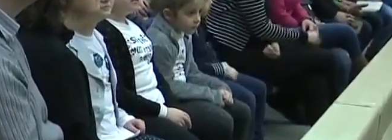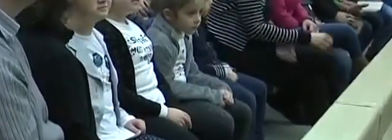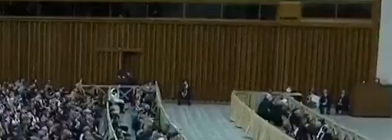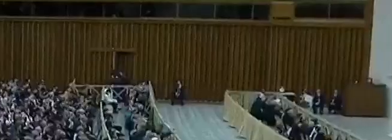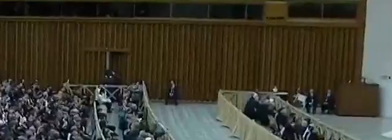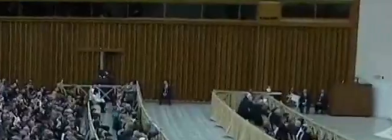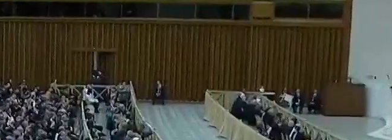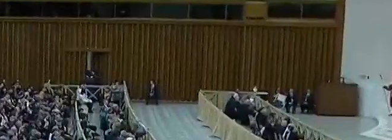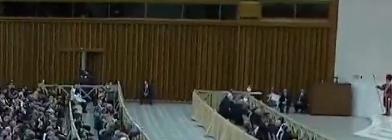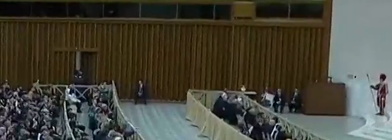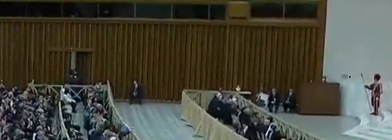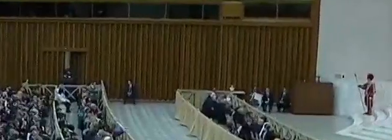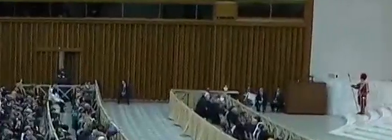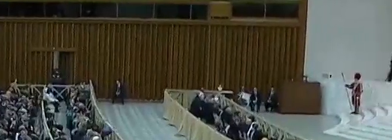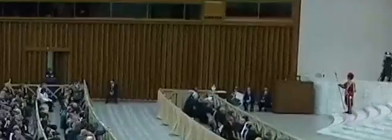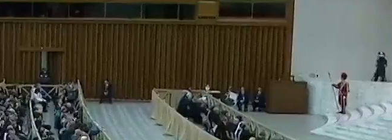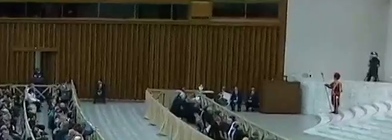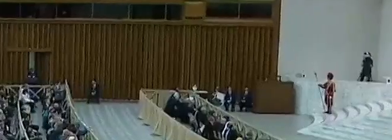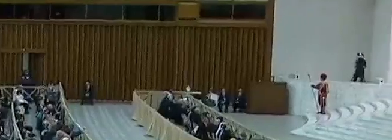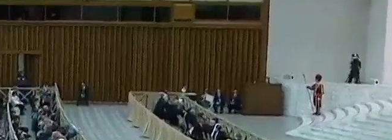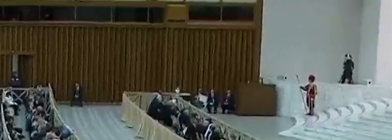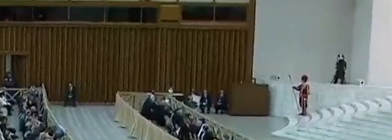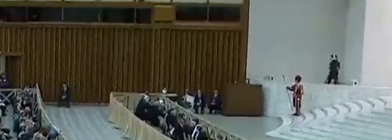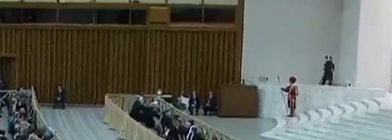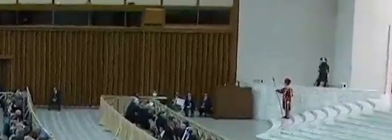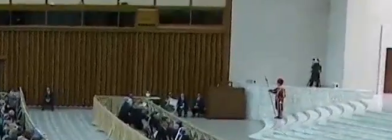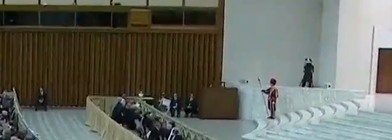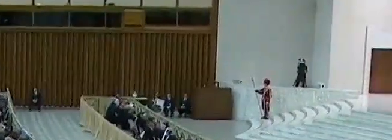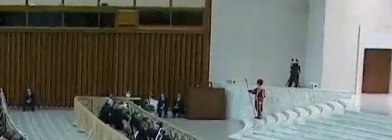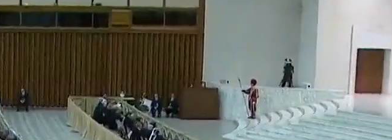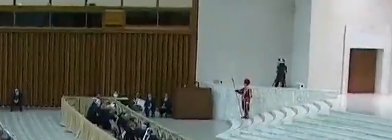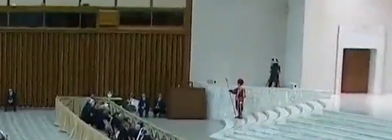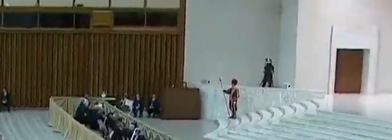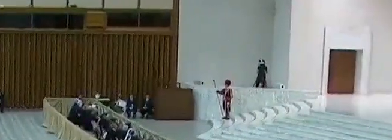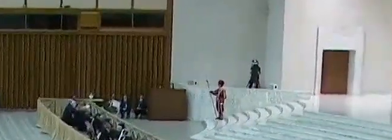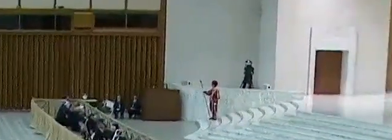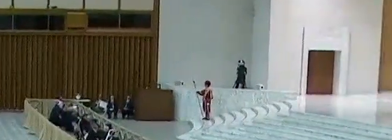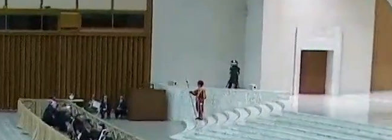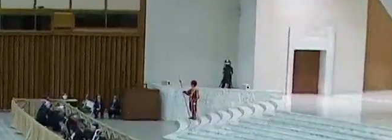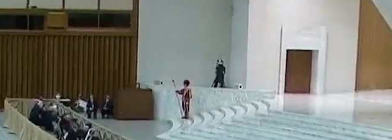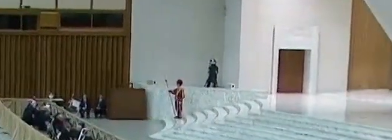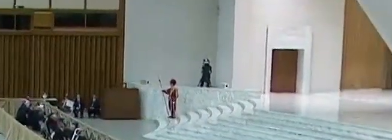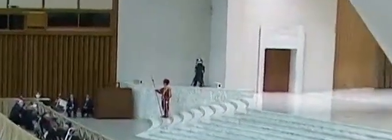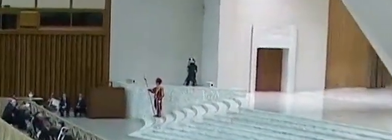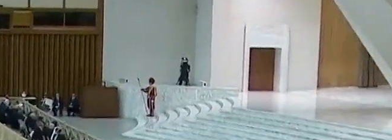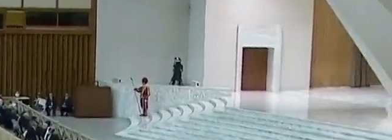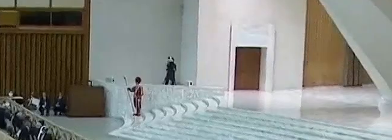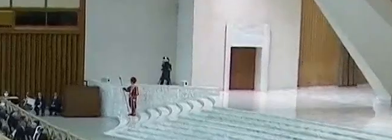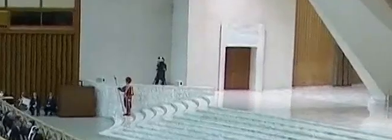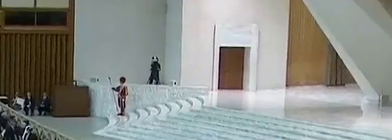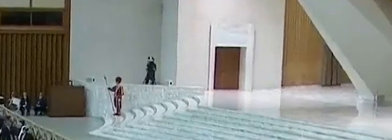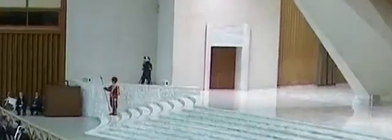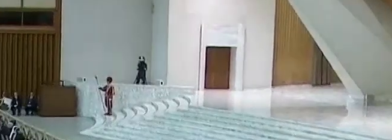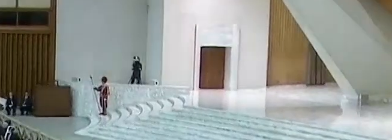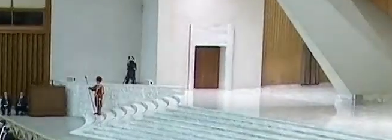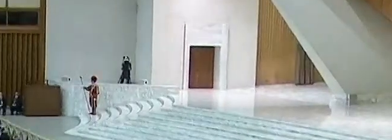São Francisco se ter encontrado com o sultão Al-Malik Al-Kamil, ter sido agora um Papa chamado Francisco a